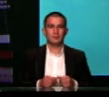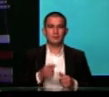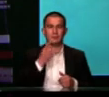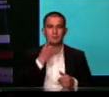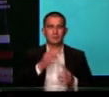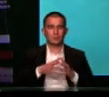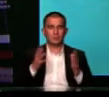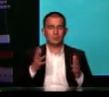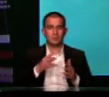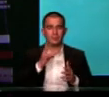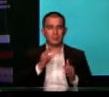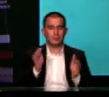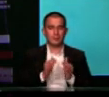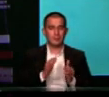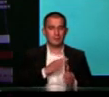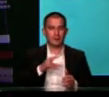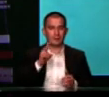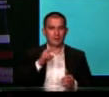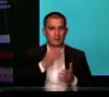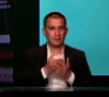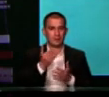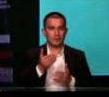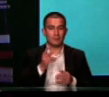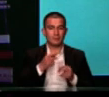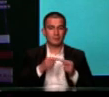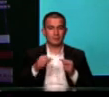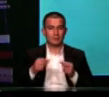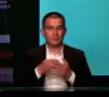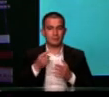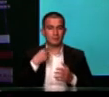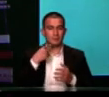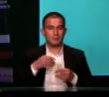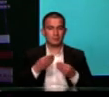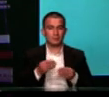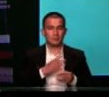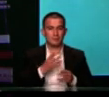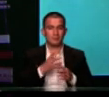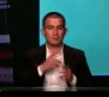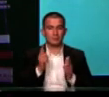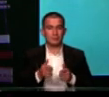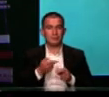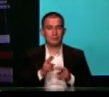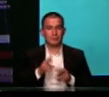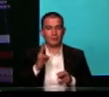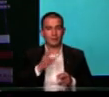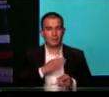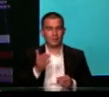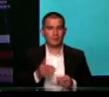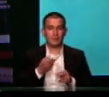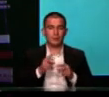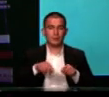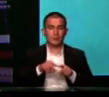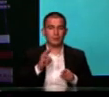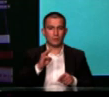1'dan katta va n'dan kichik bo'lgan d uchun tengsizlikni qanoatlantiruvchi va n soni bilan o'zaro tup